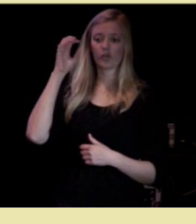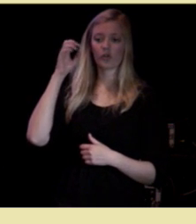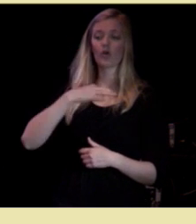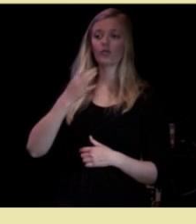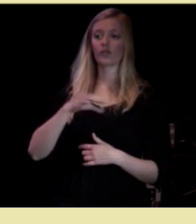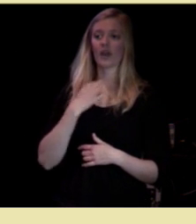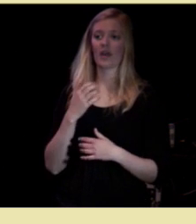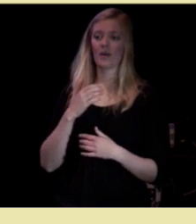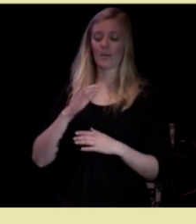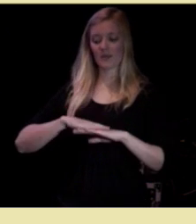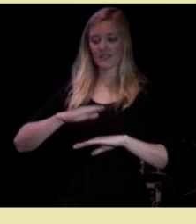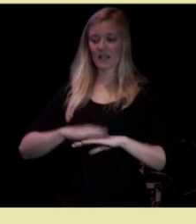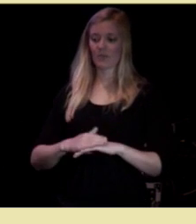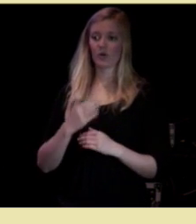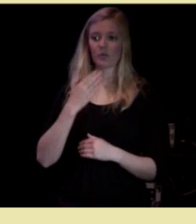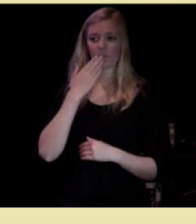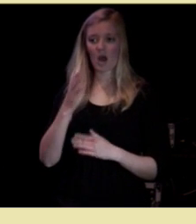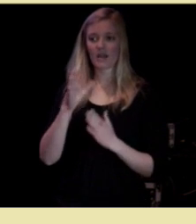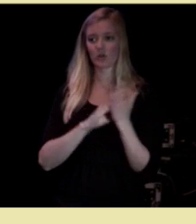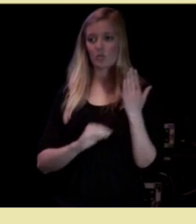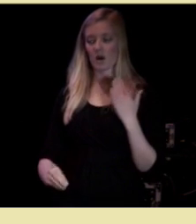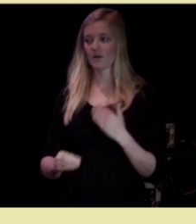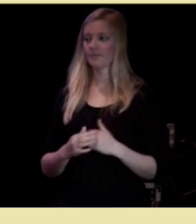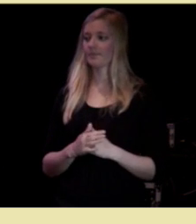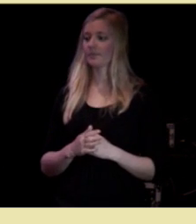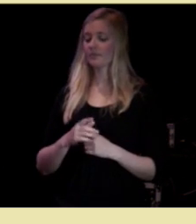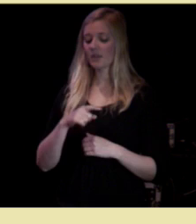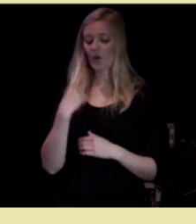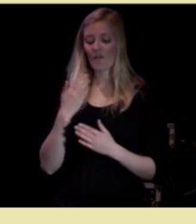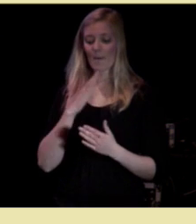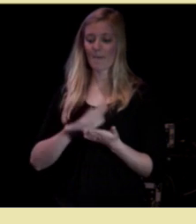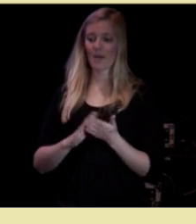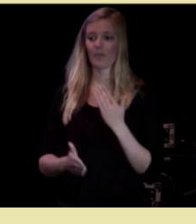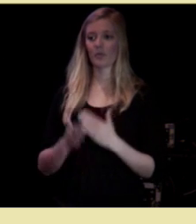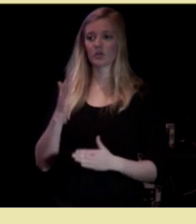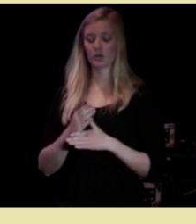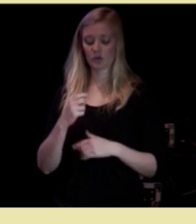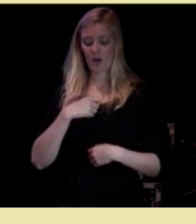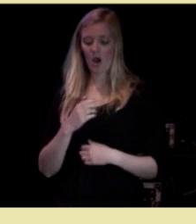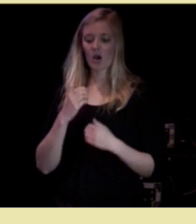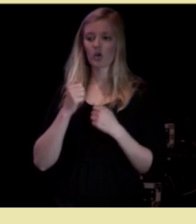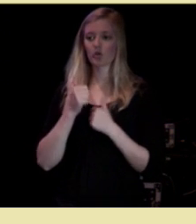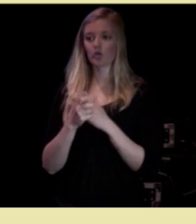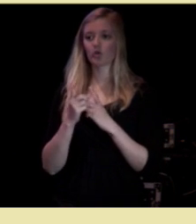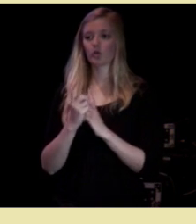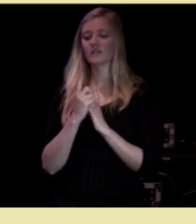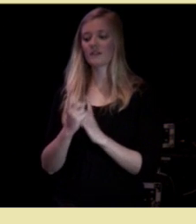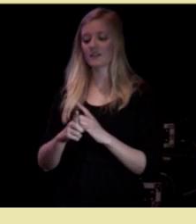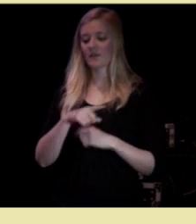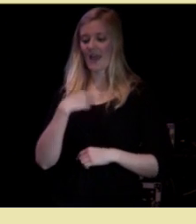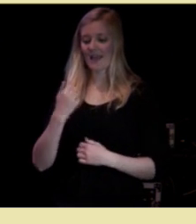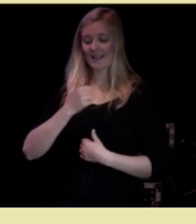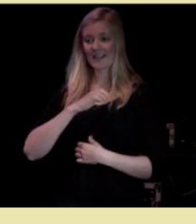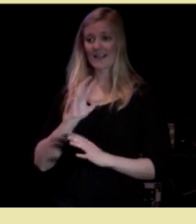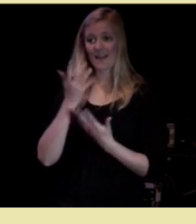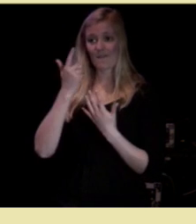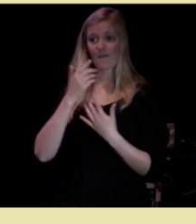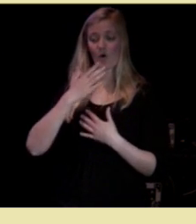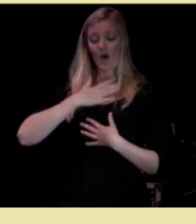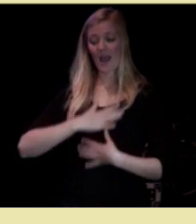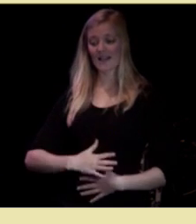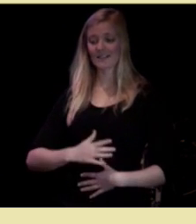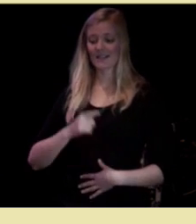resonemang. Det å være med på beslutninger som har konsekvenser for ens eget liv og helse, det